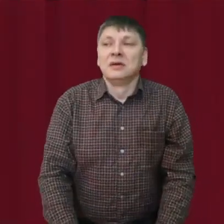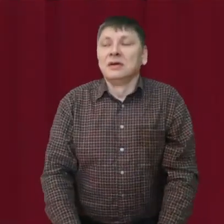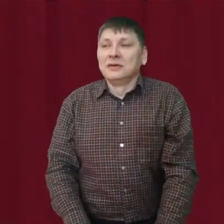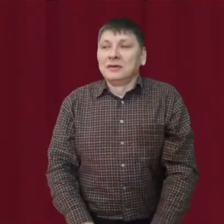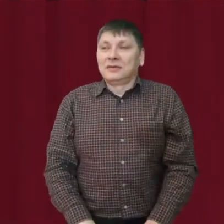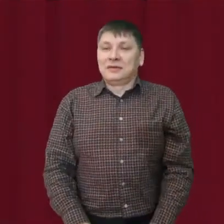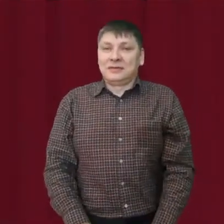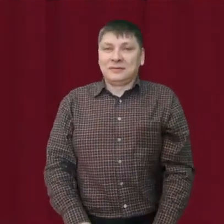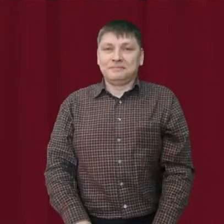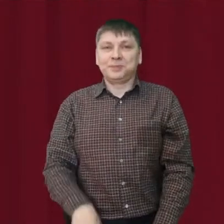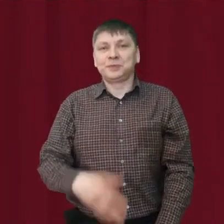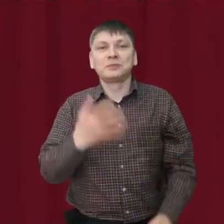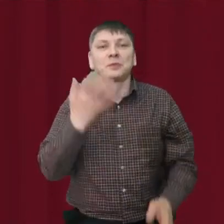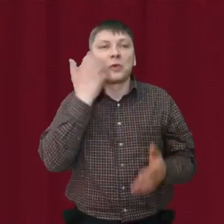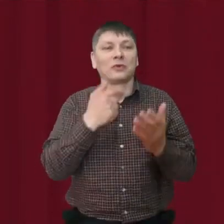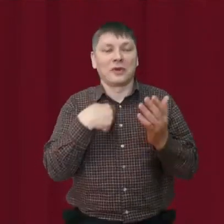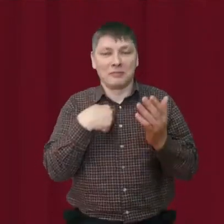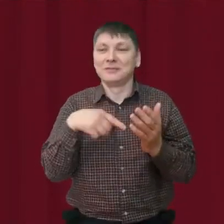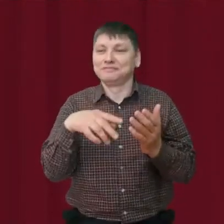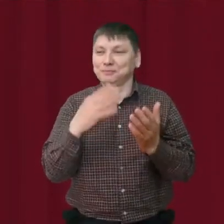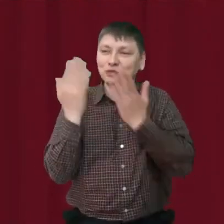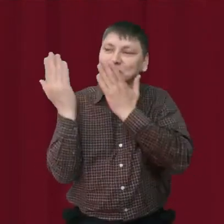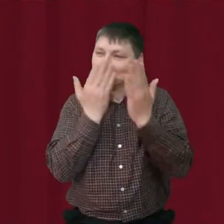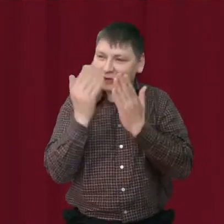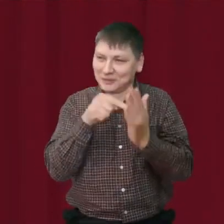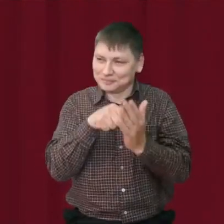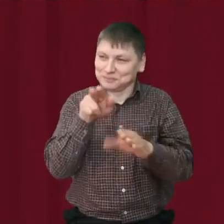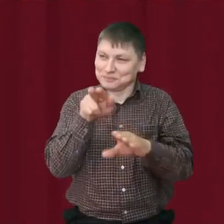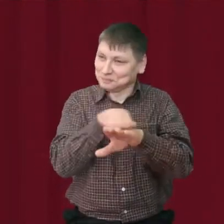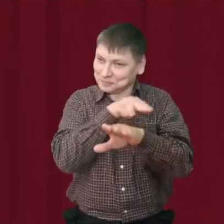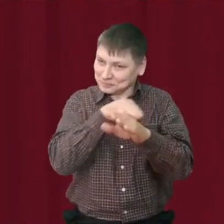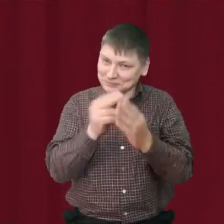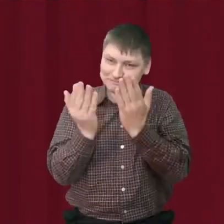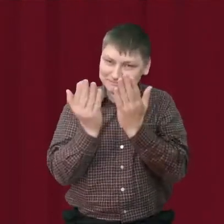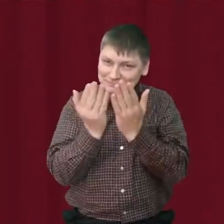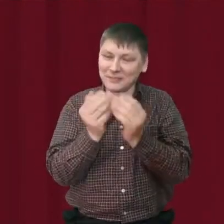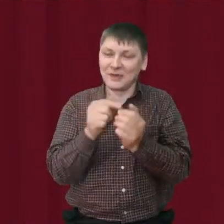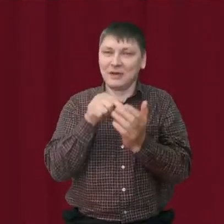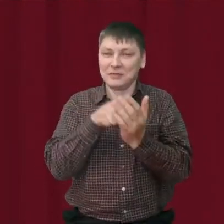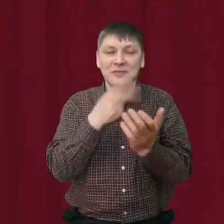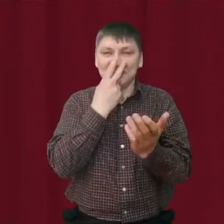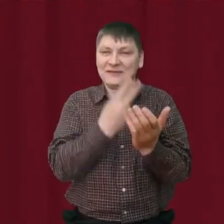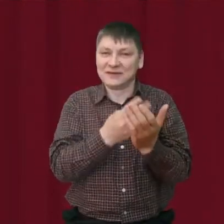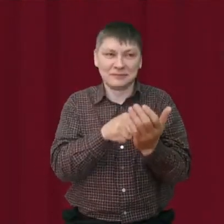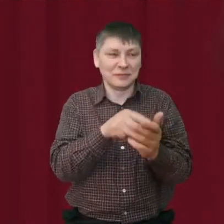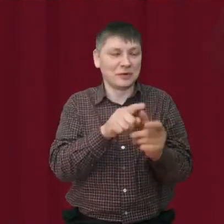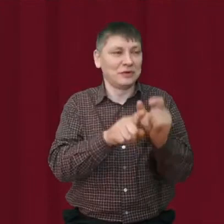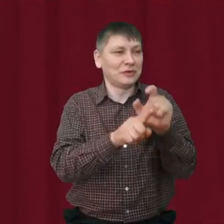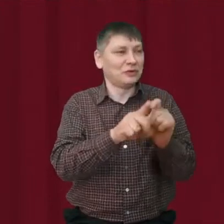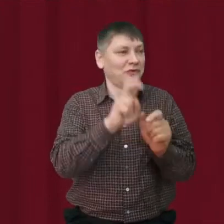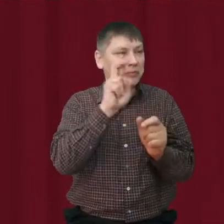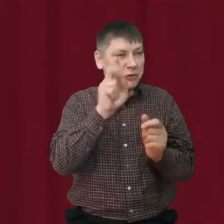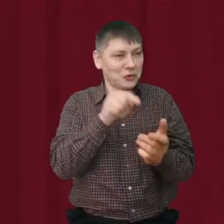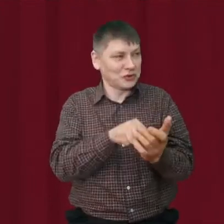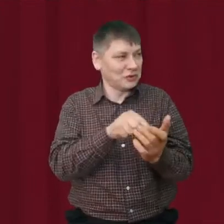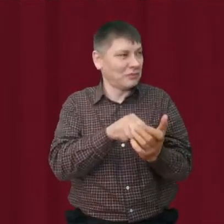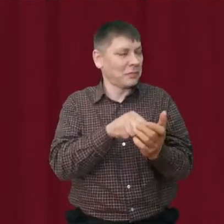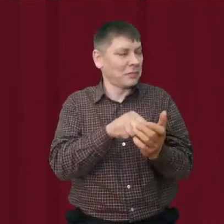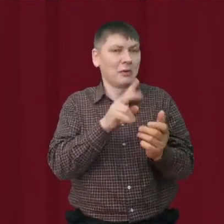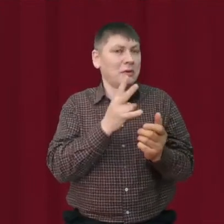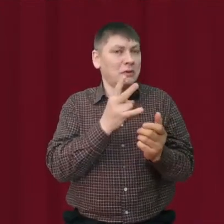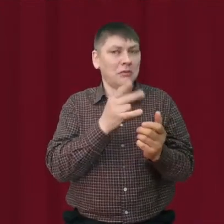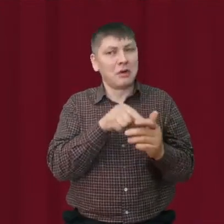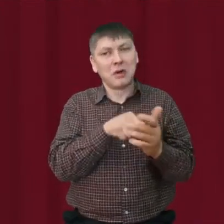Когда мы с вами читаем Священное Писание, мы видим то, что Слово Божье, оно является не